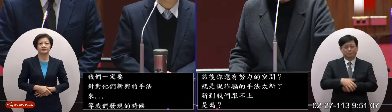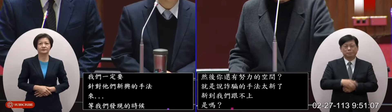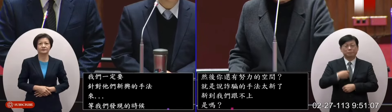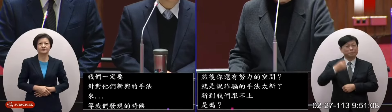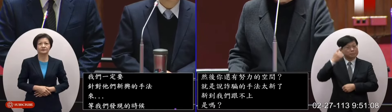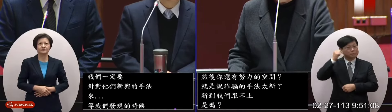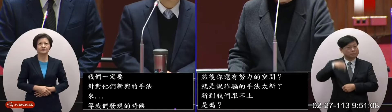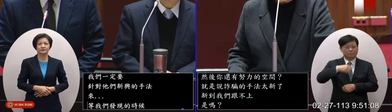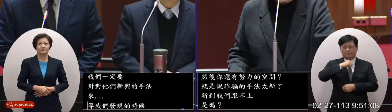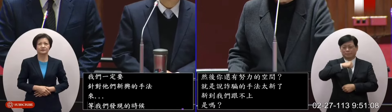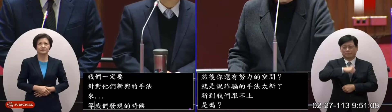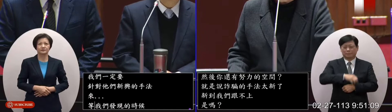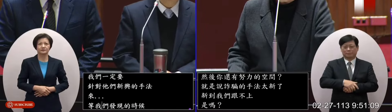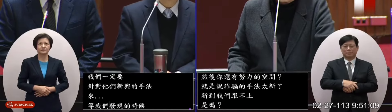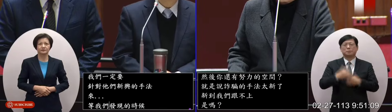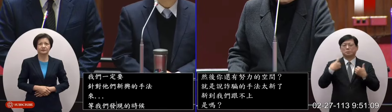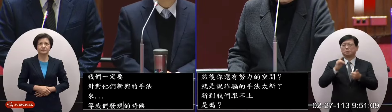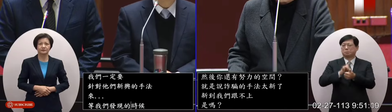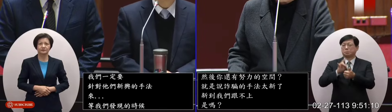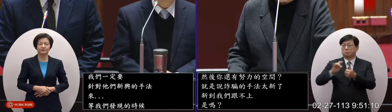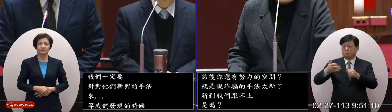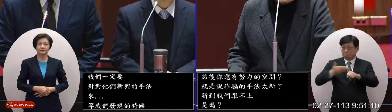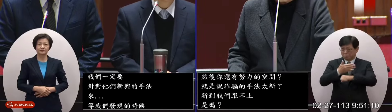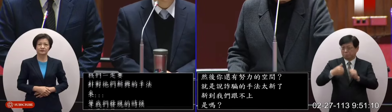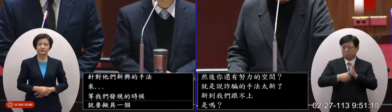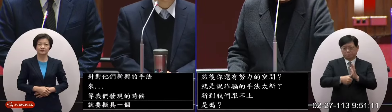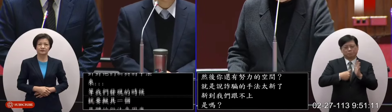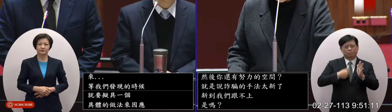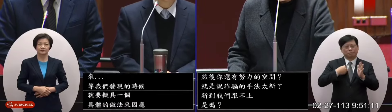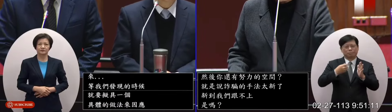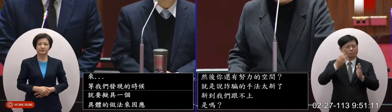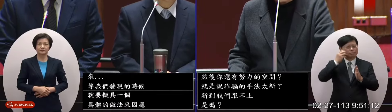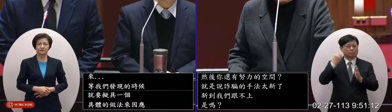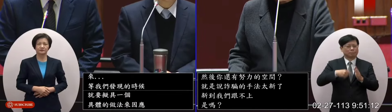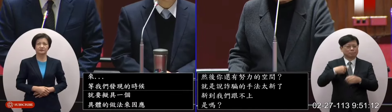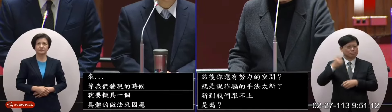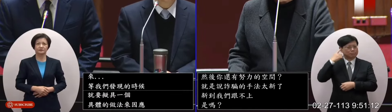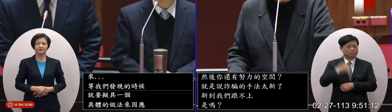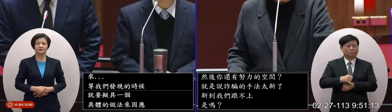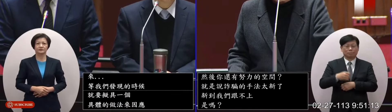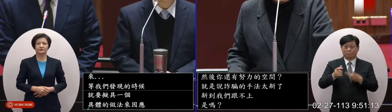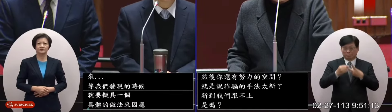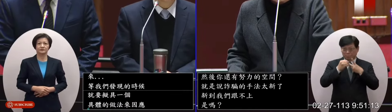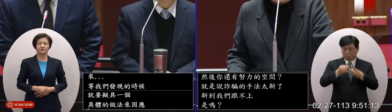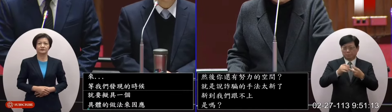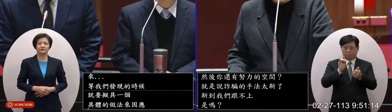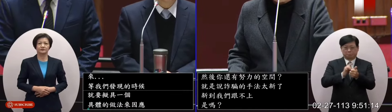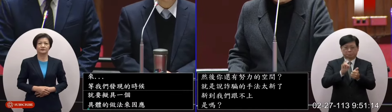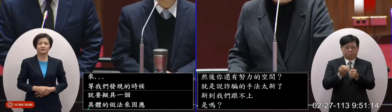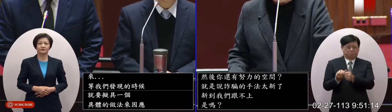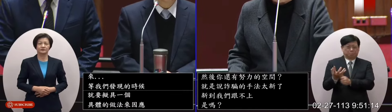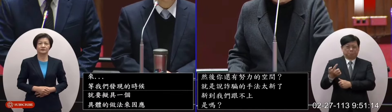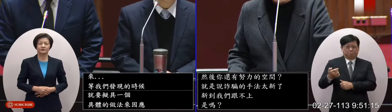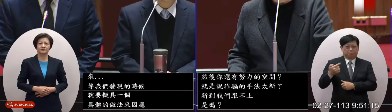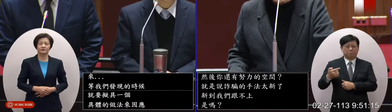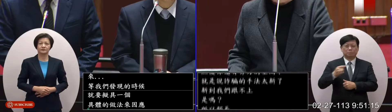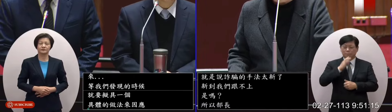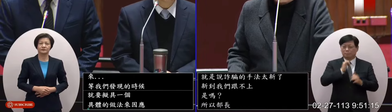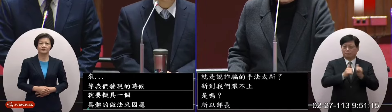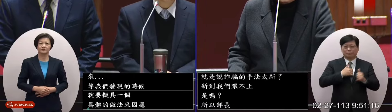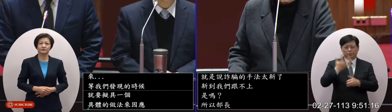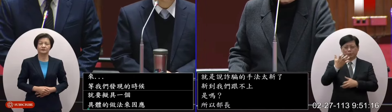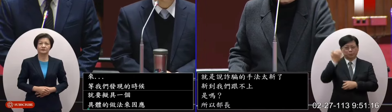想台湾是诈骗之岛这个名字并不好听。第二个，诈骗的猖獗已经成为百姓